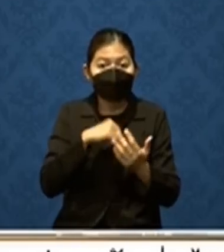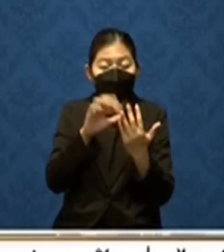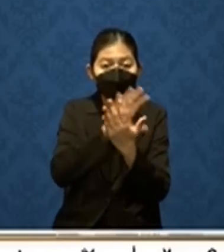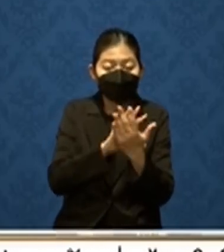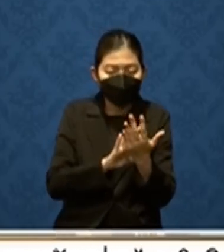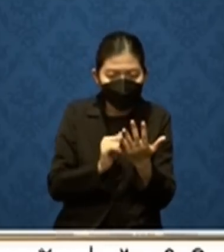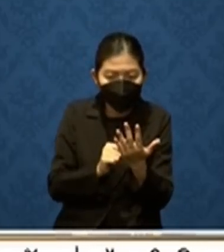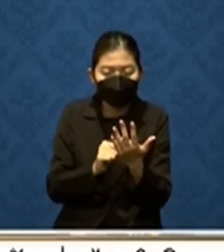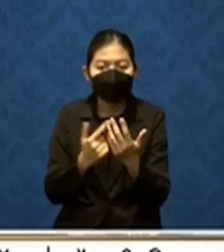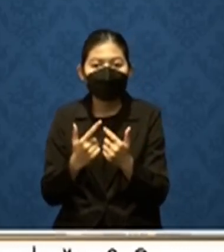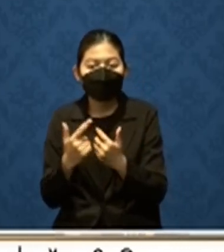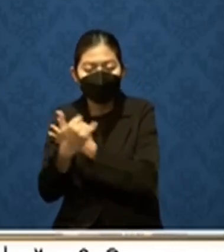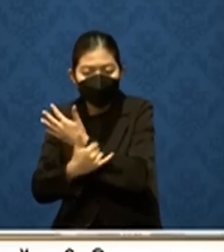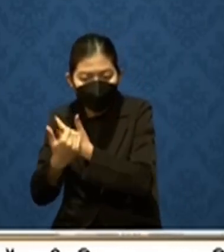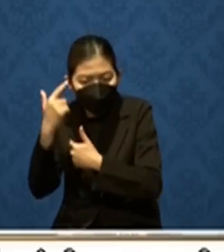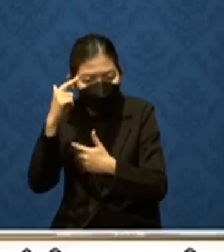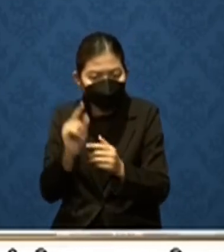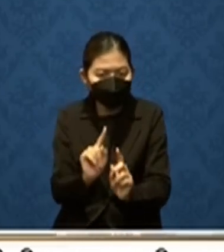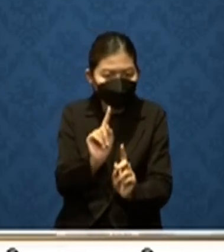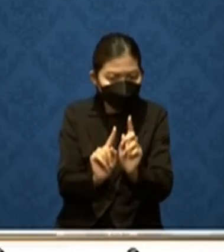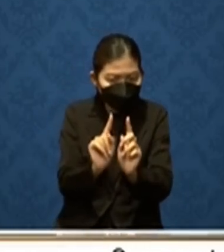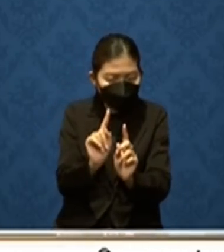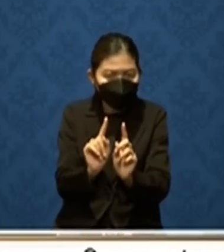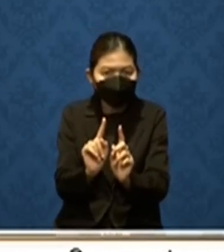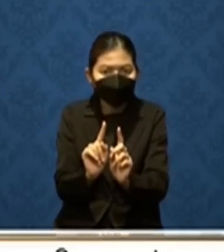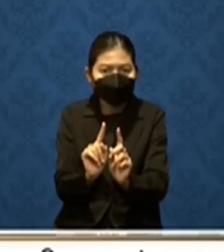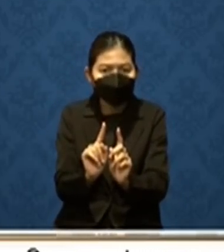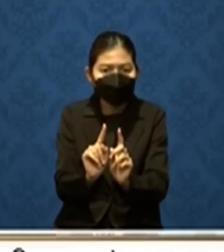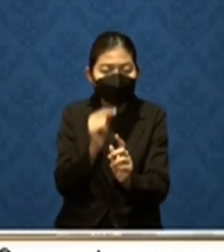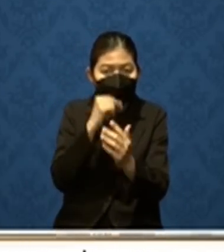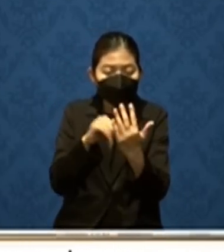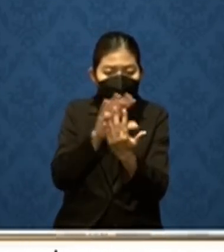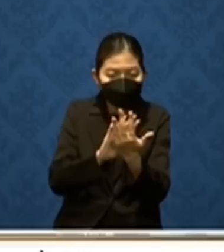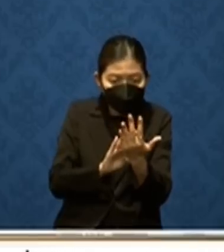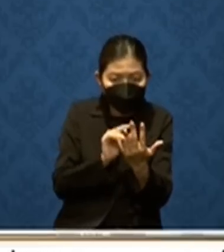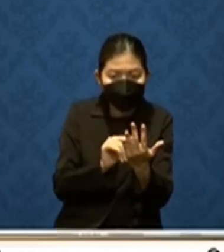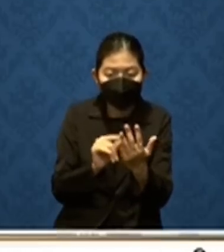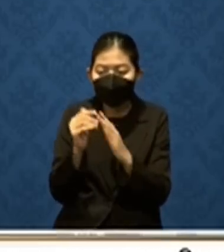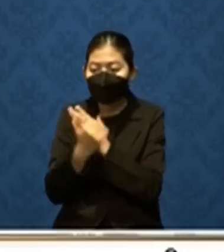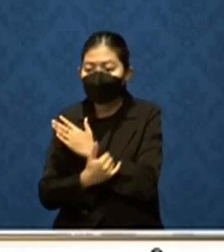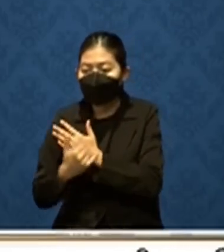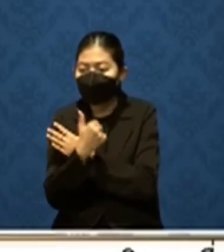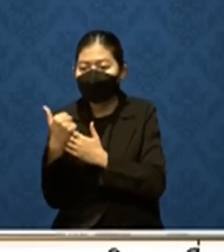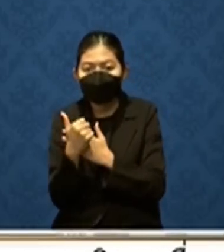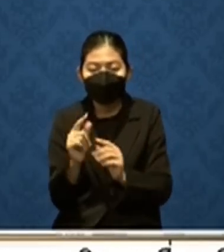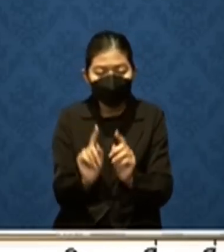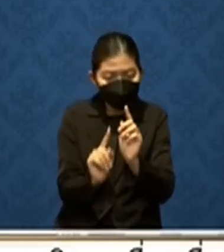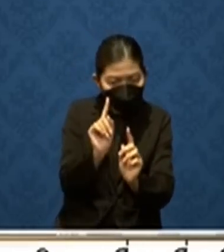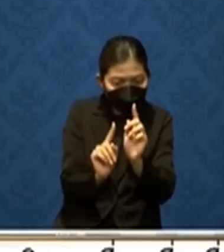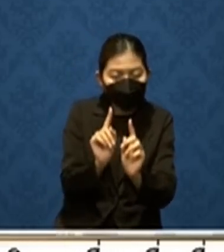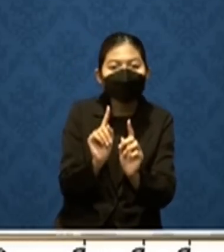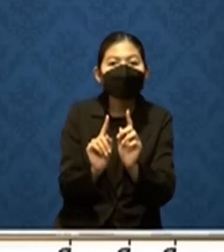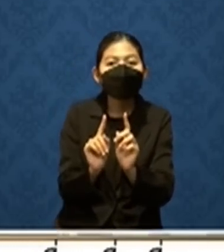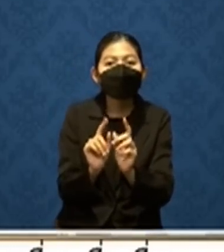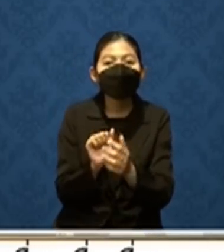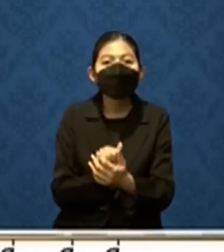วัดกีดความสามารถในการแข่งขันของประเทศเหล่าเทียบกับประเทศอื่นๆนะครับอ่ะเอ่อ